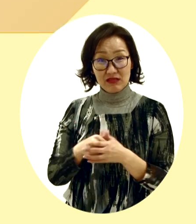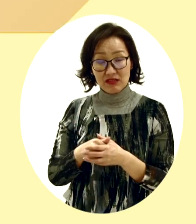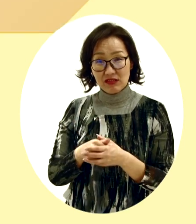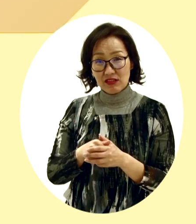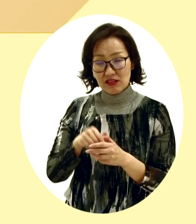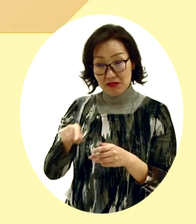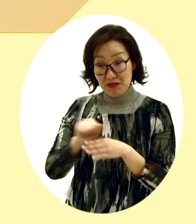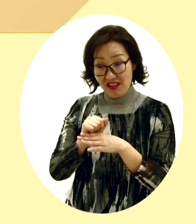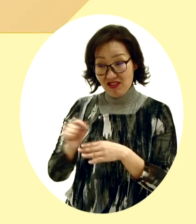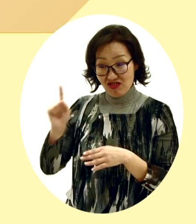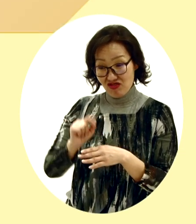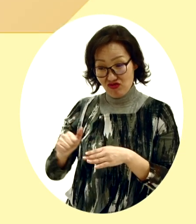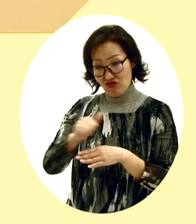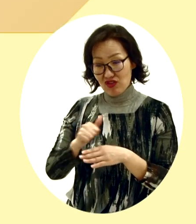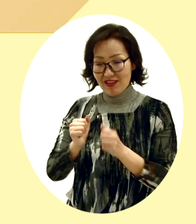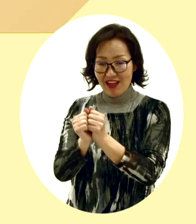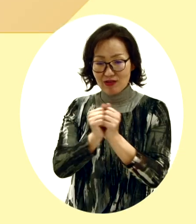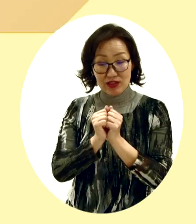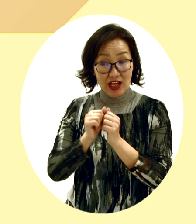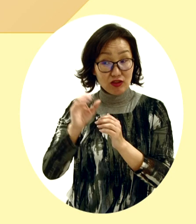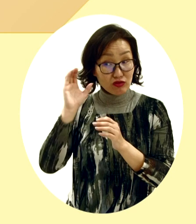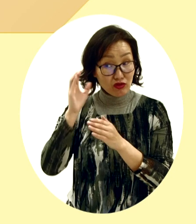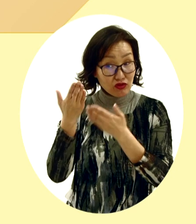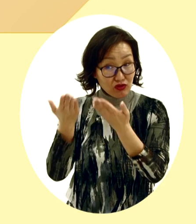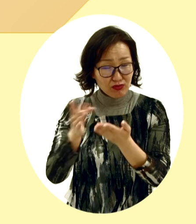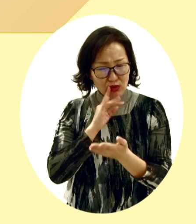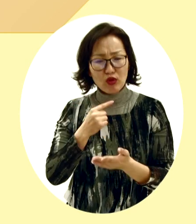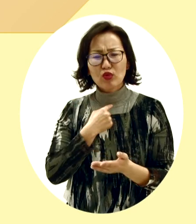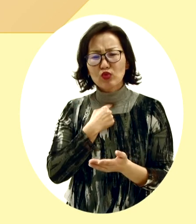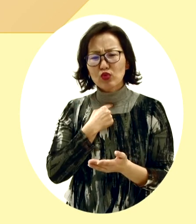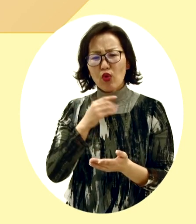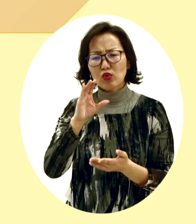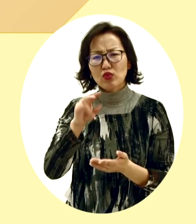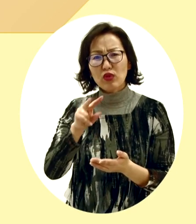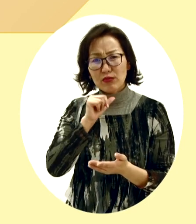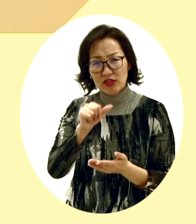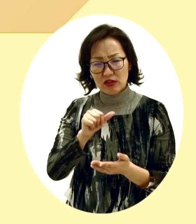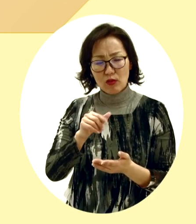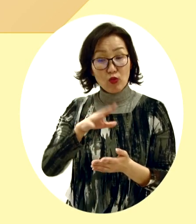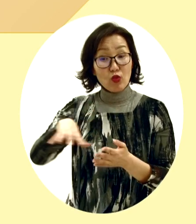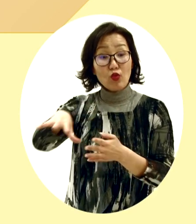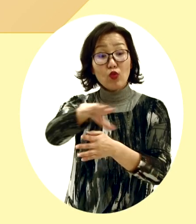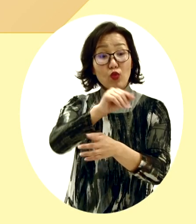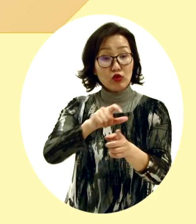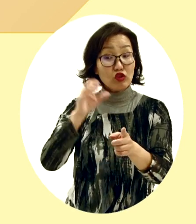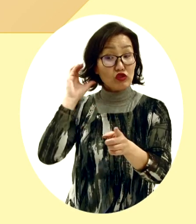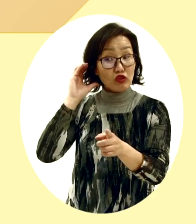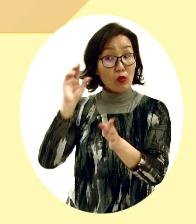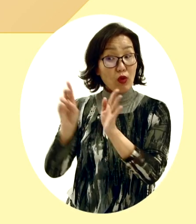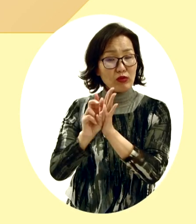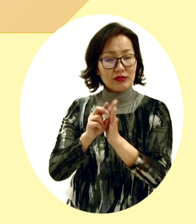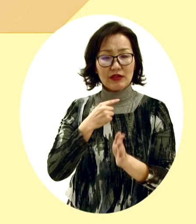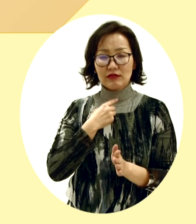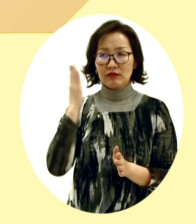нар бэлдэж ирсэн илтгэлээ найзуудтай танилцуулахдаа дуу сул биш бүх хүнд сонсогдохоор